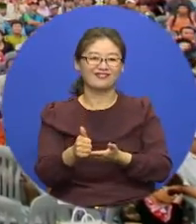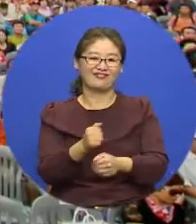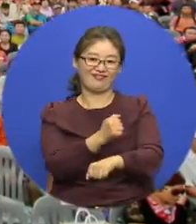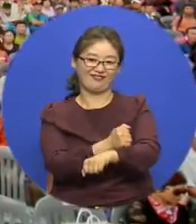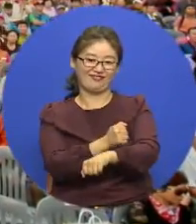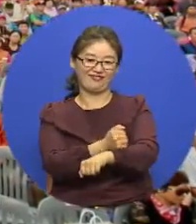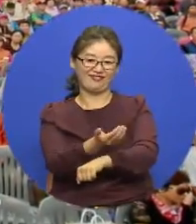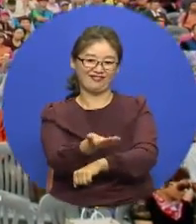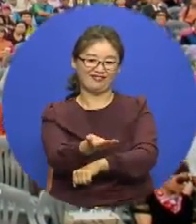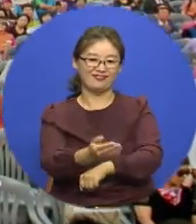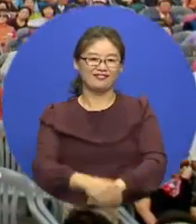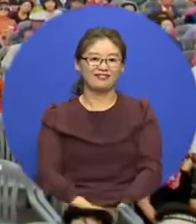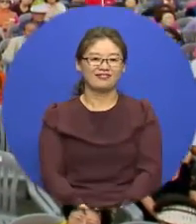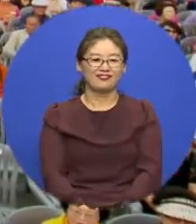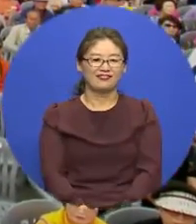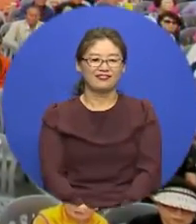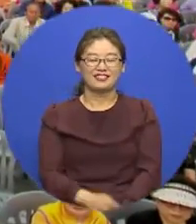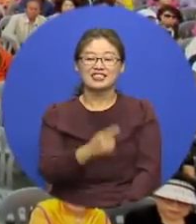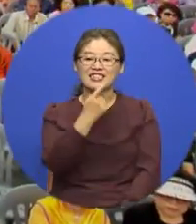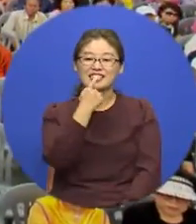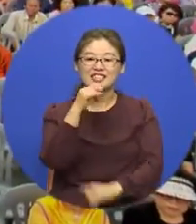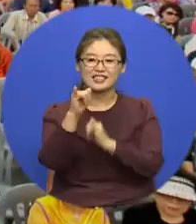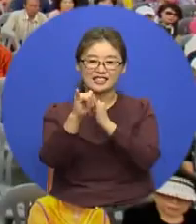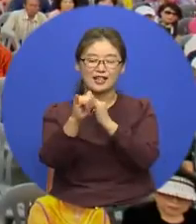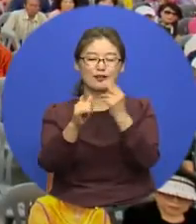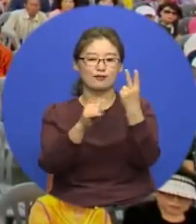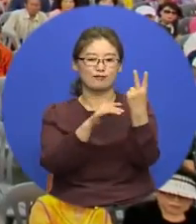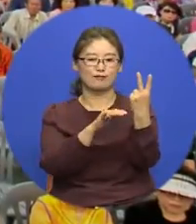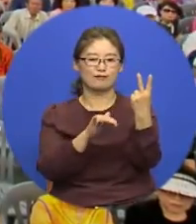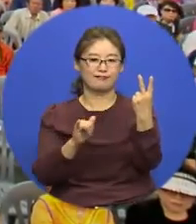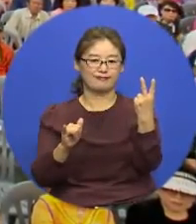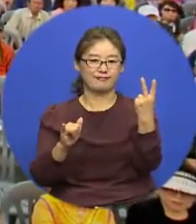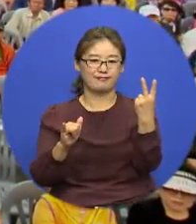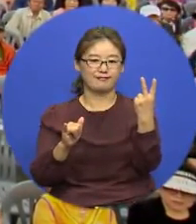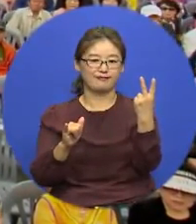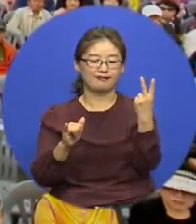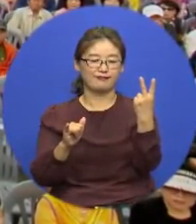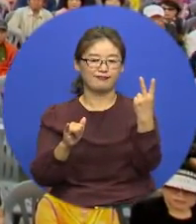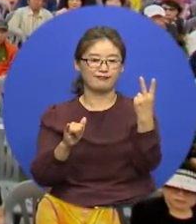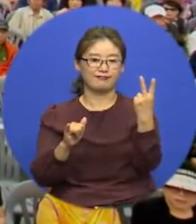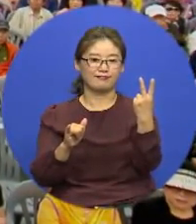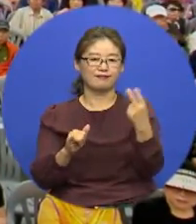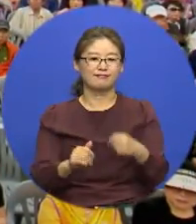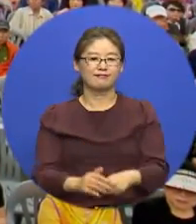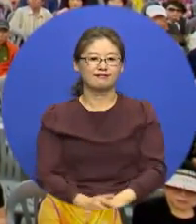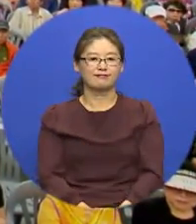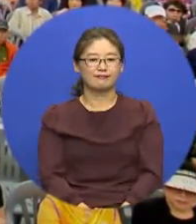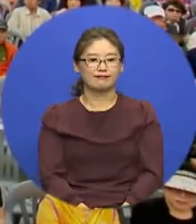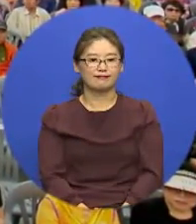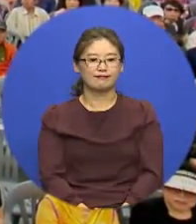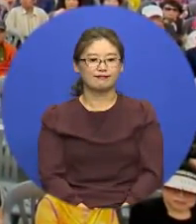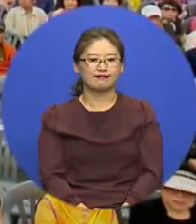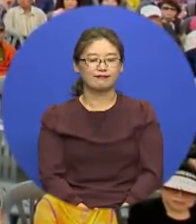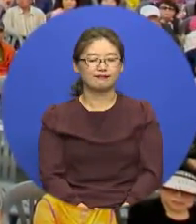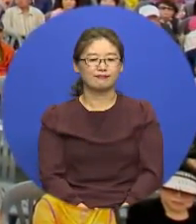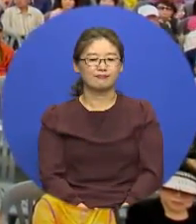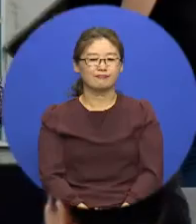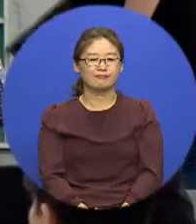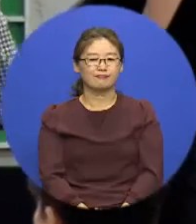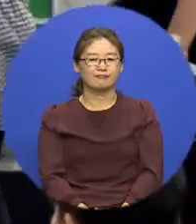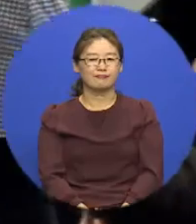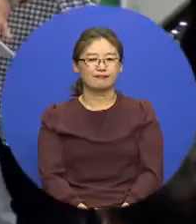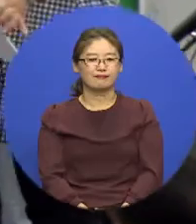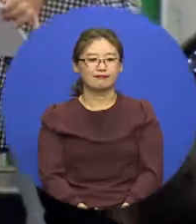역시 은상도 두 분이십니다. 자,